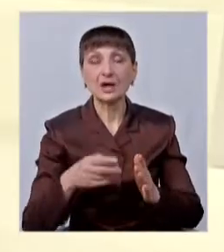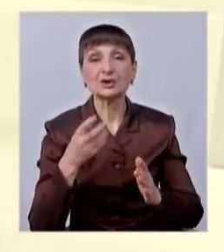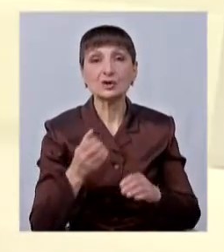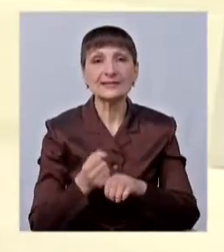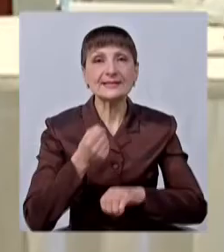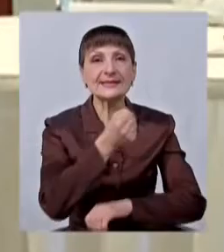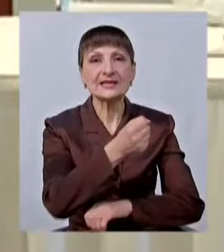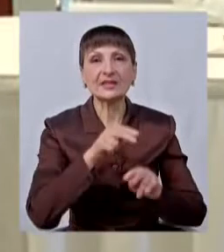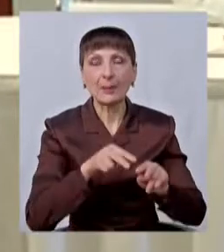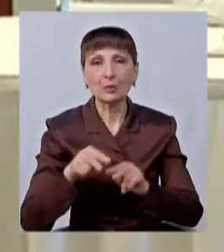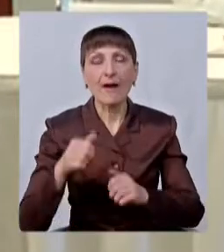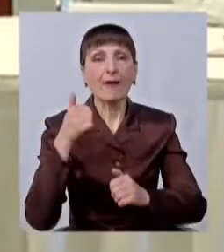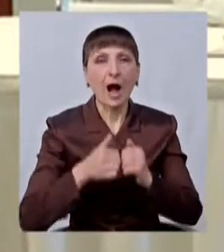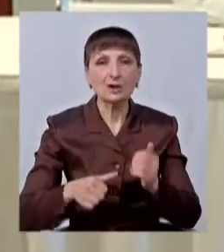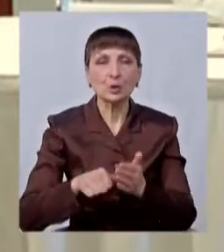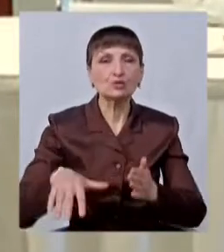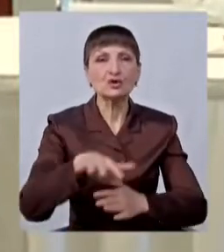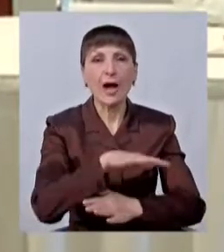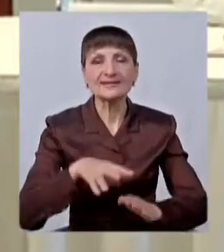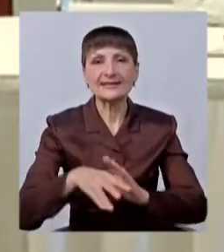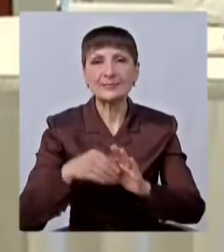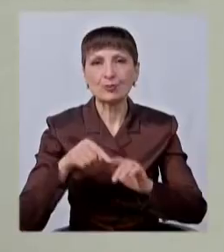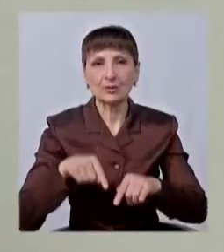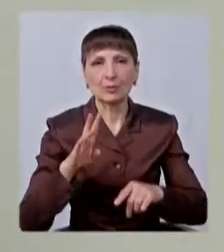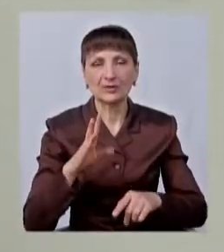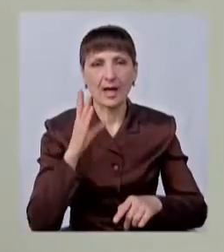делегировать наблюдателей на каждый избирательный участок в Алматы.